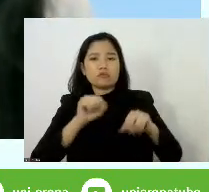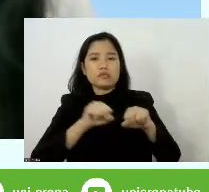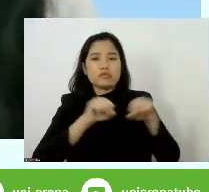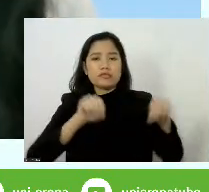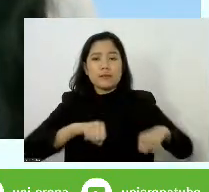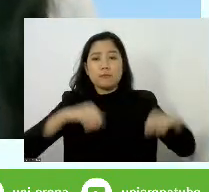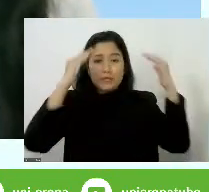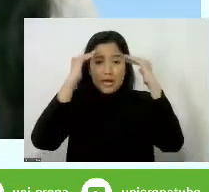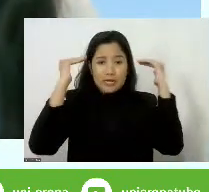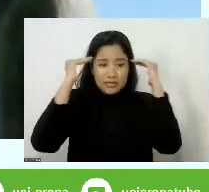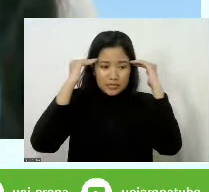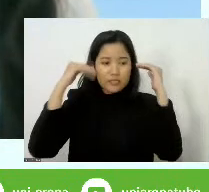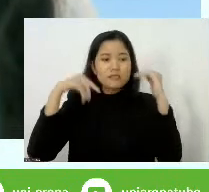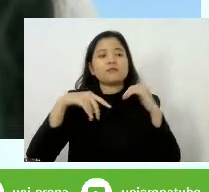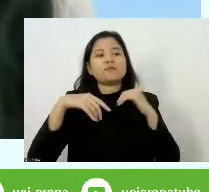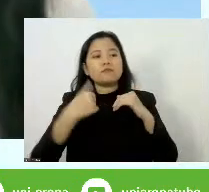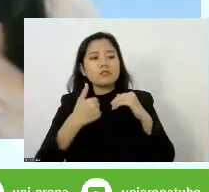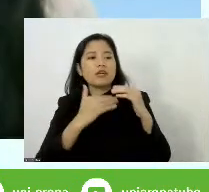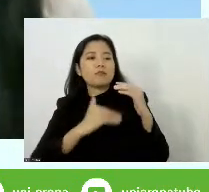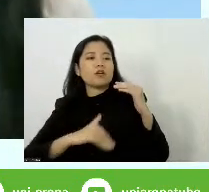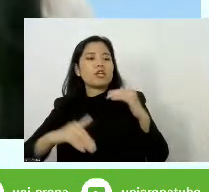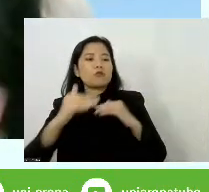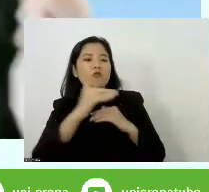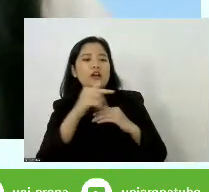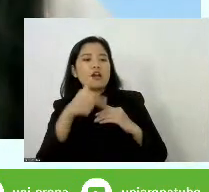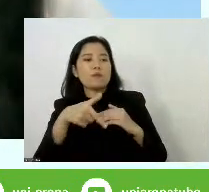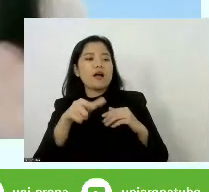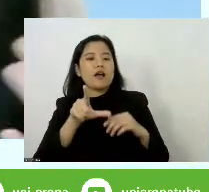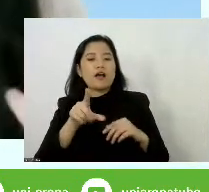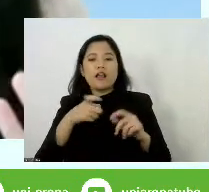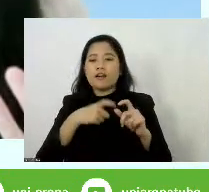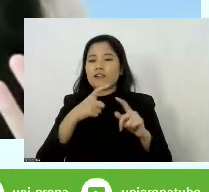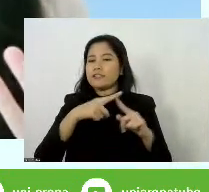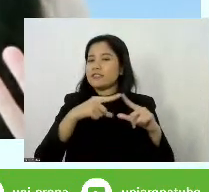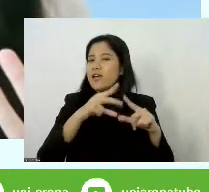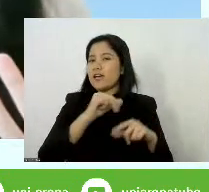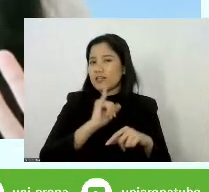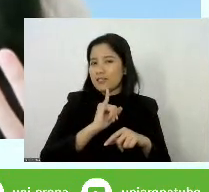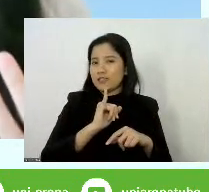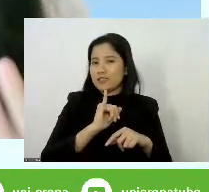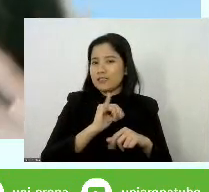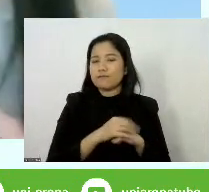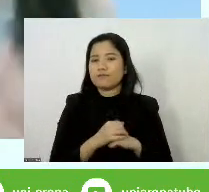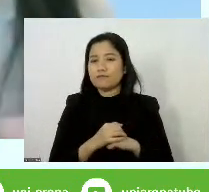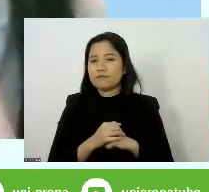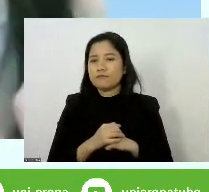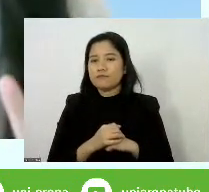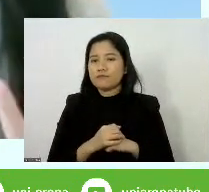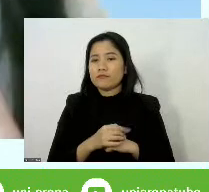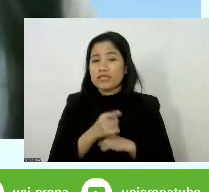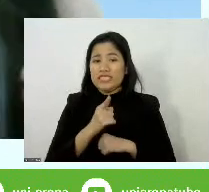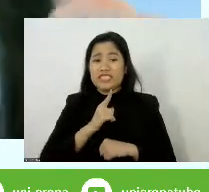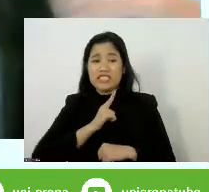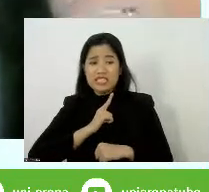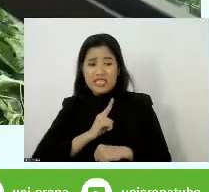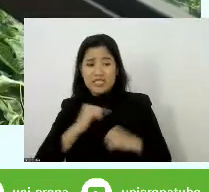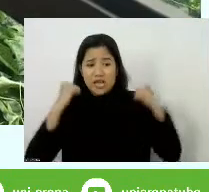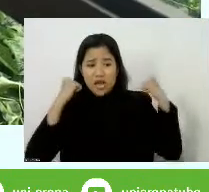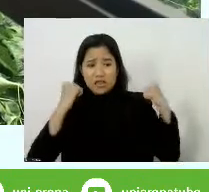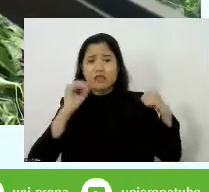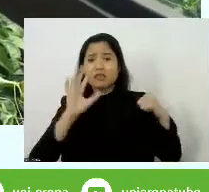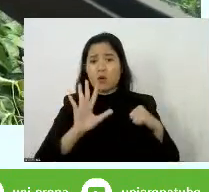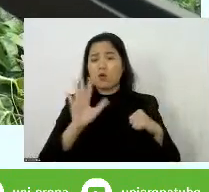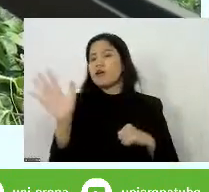apa ya pendekatan yang Lestari lebih mantap tuh kamu nggak cuman kan akhir-akhir yang sehat tapi